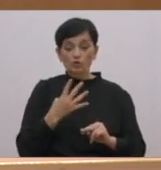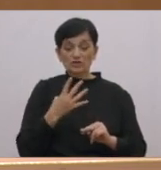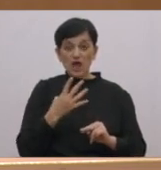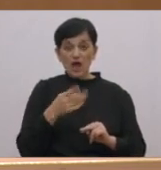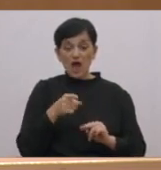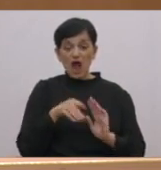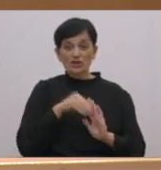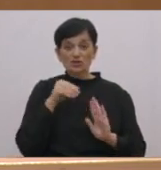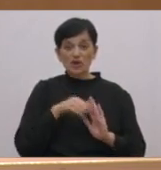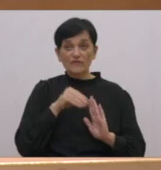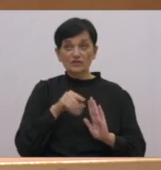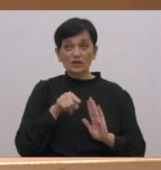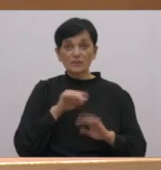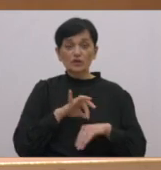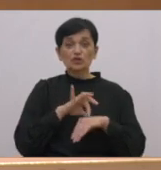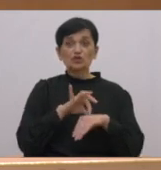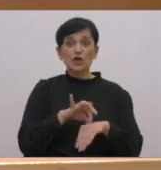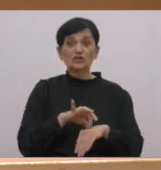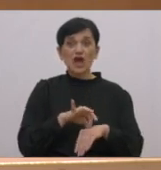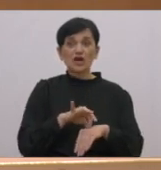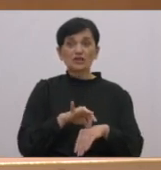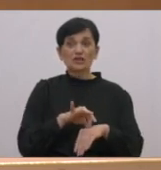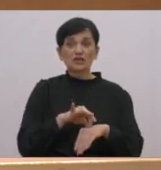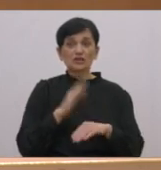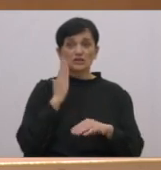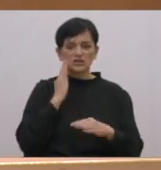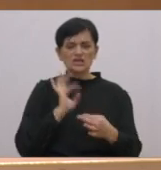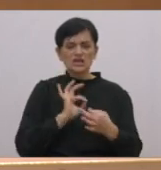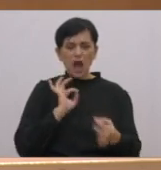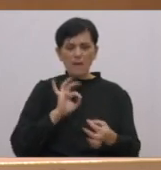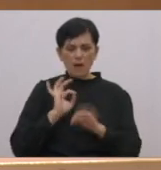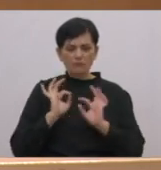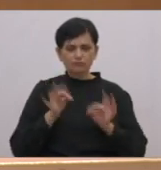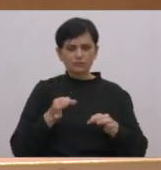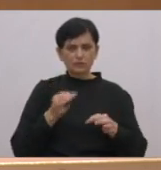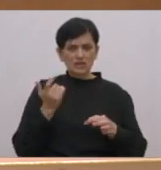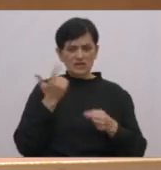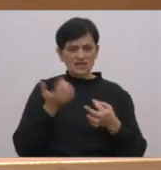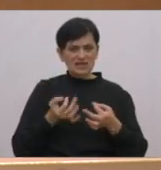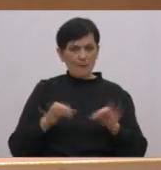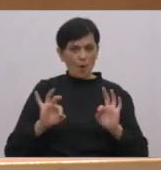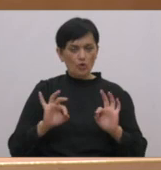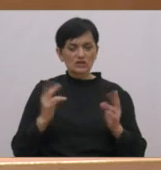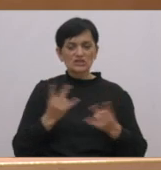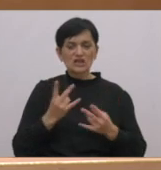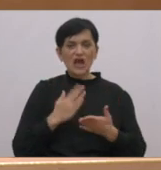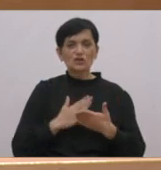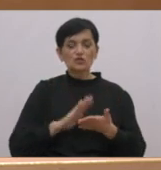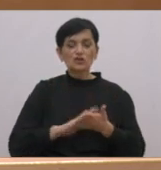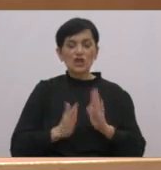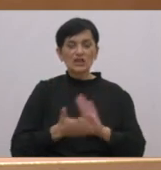არჩევნები ჩატარდეს გამართულად, მეტნაკლებად დემოკრატიულად, საჭიროა